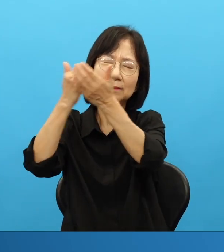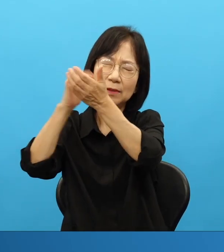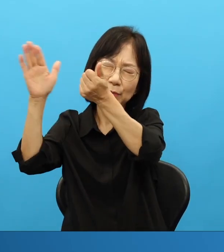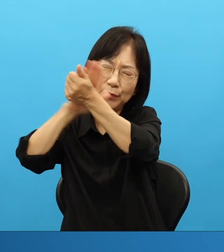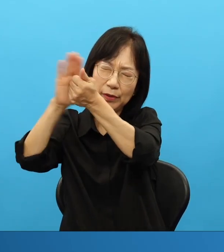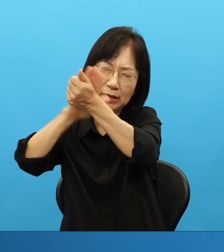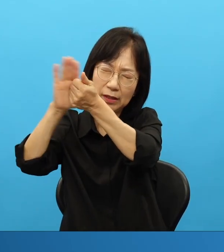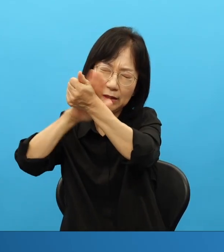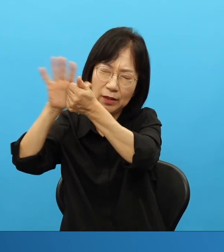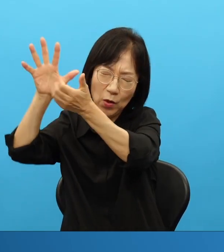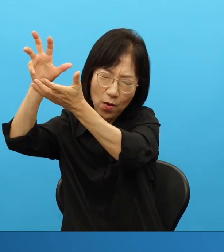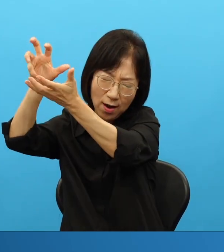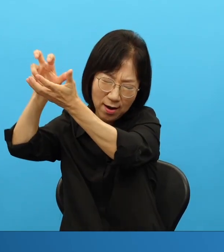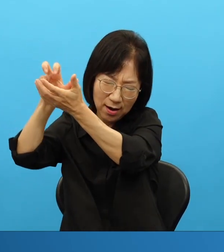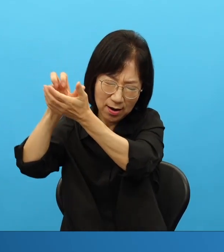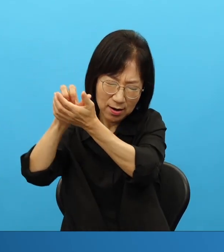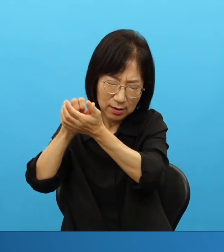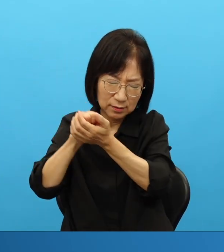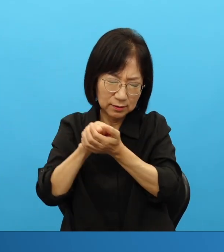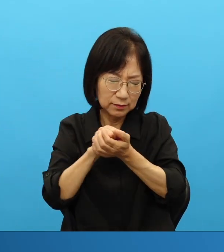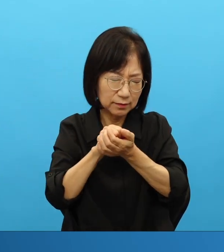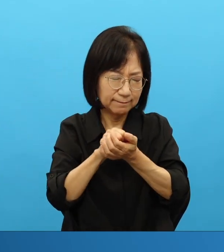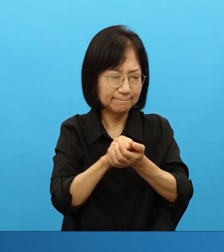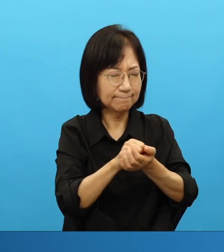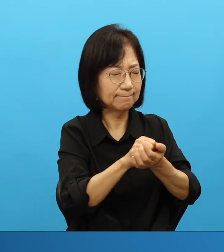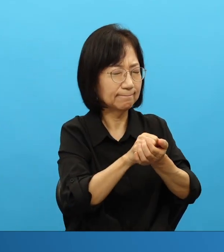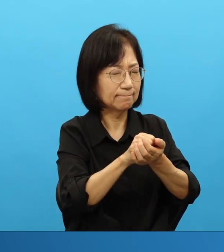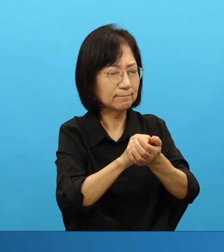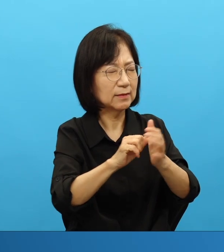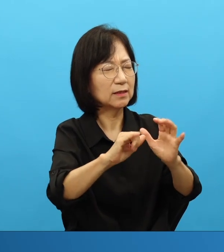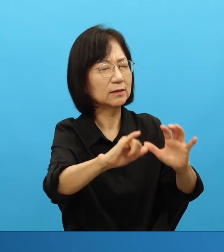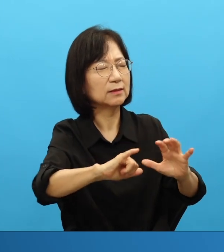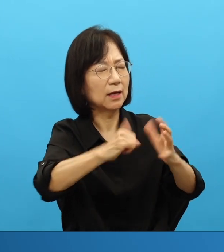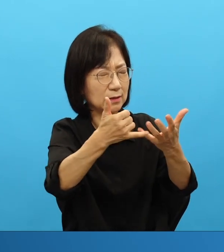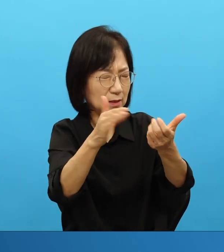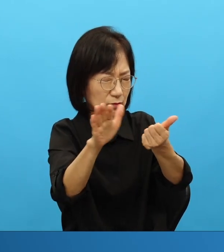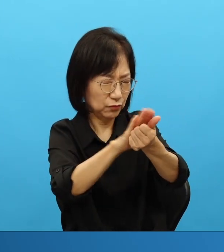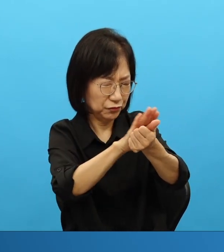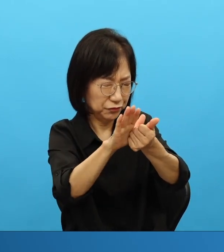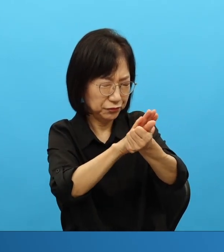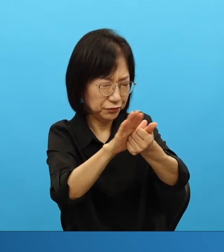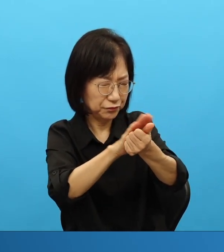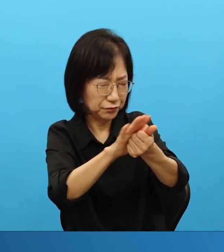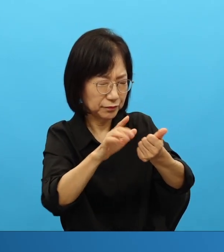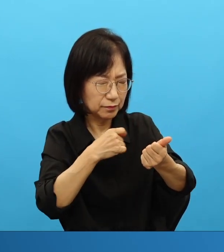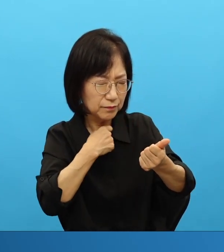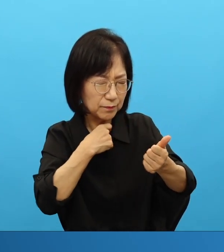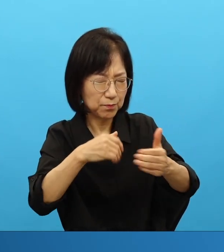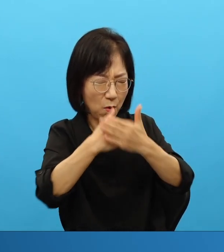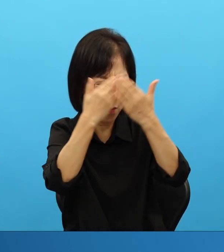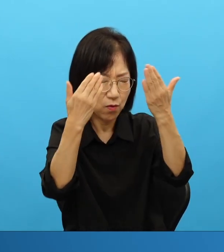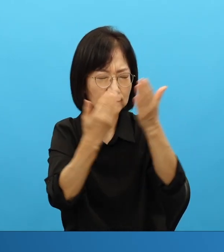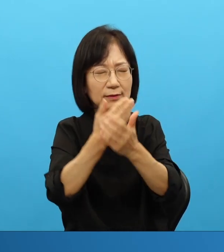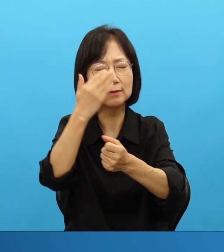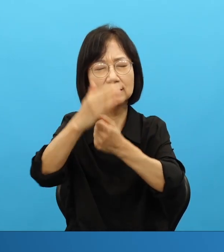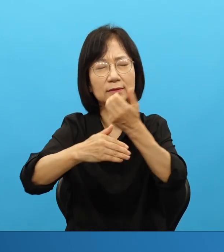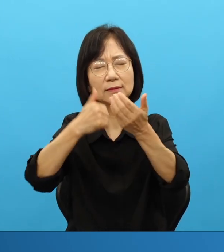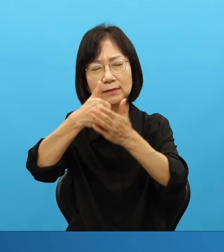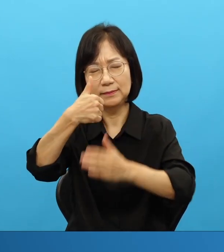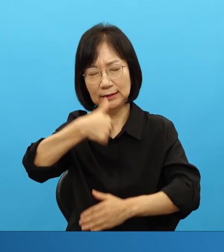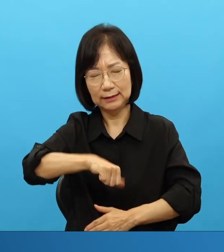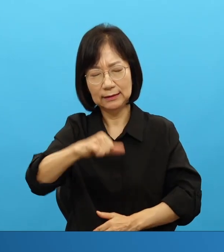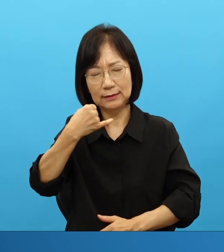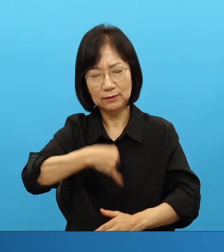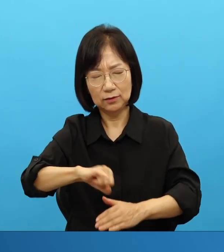가지고 세상을 위로할 모든 하나님의 사람들 위해 upon the heads of each and every one of the people of God who will